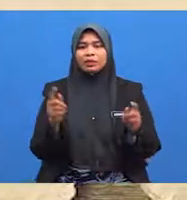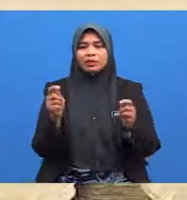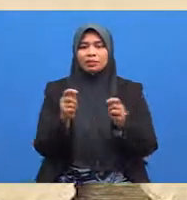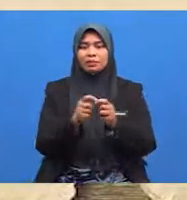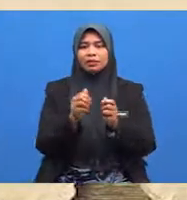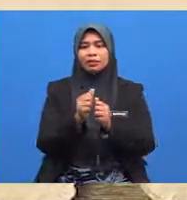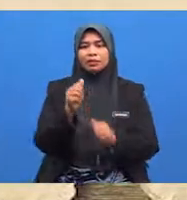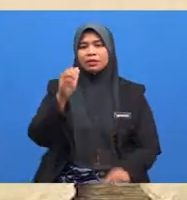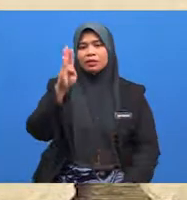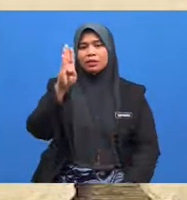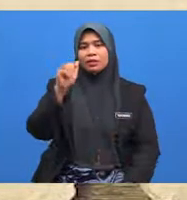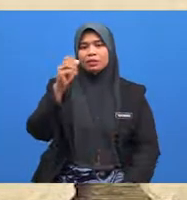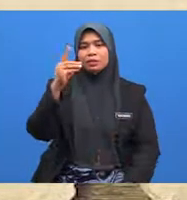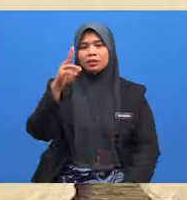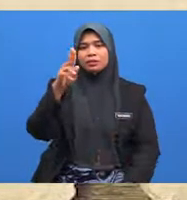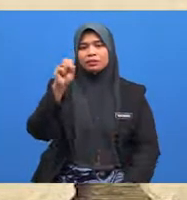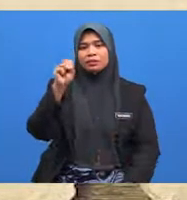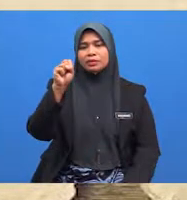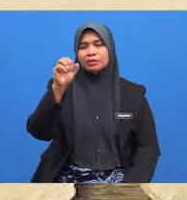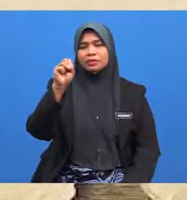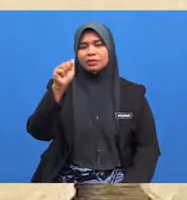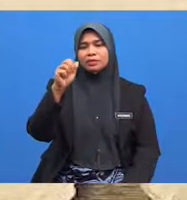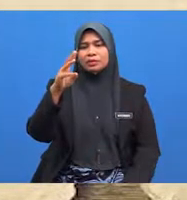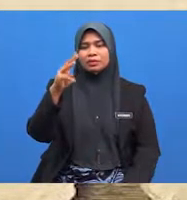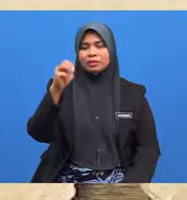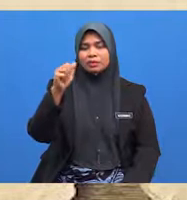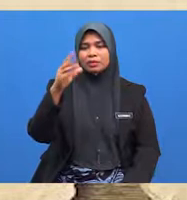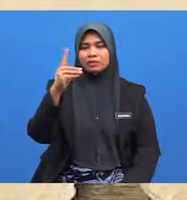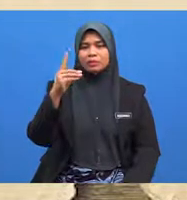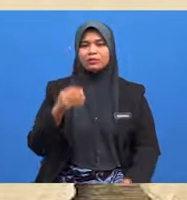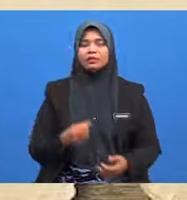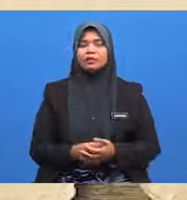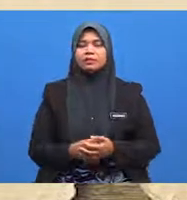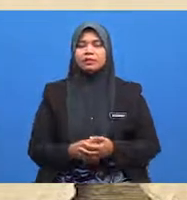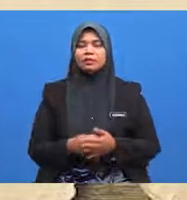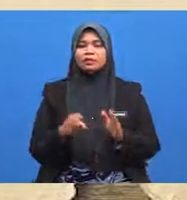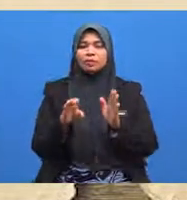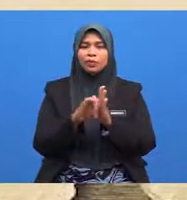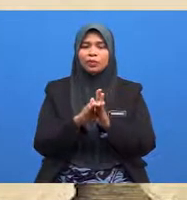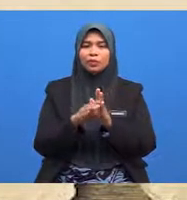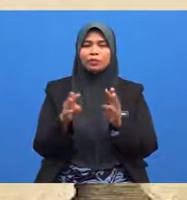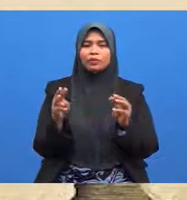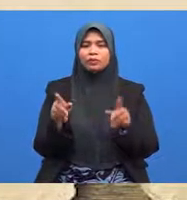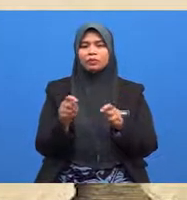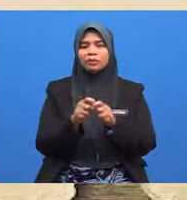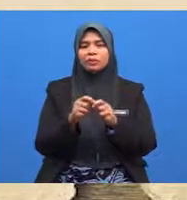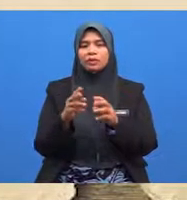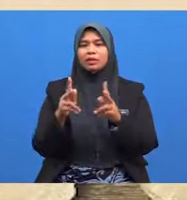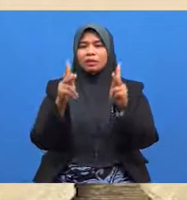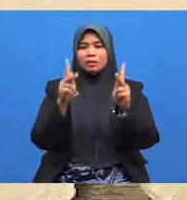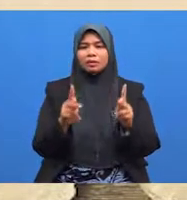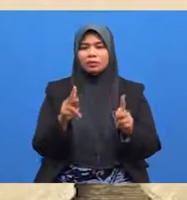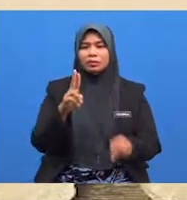dan Mir Sayyid. Manakala makam Humayun, arkiteknya ialah Sayyid